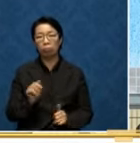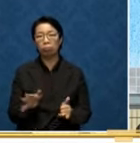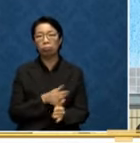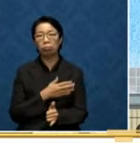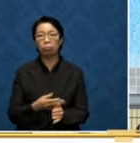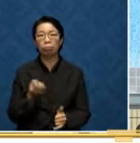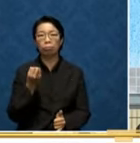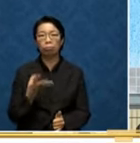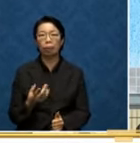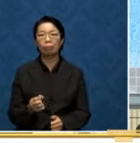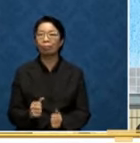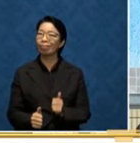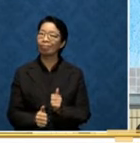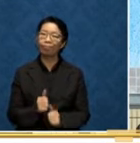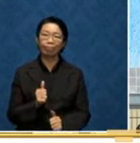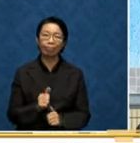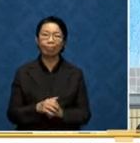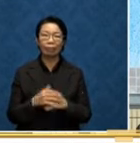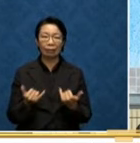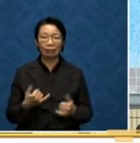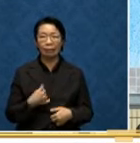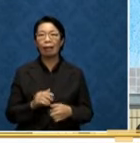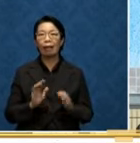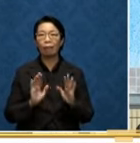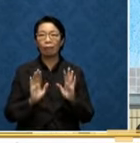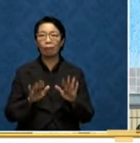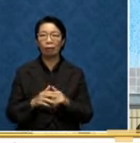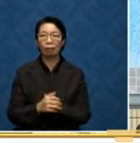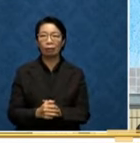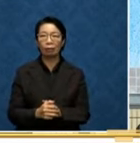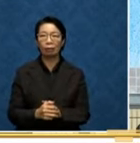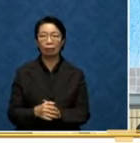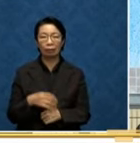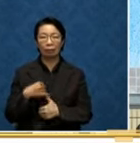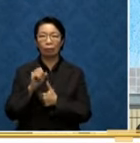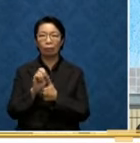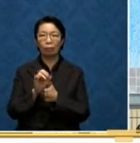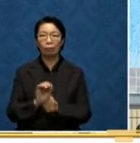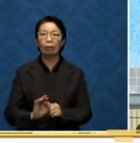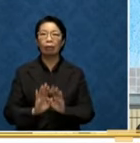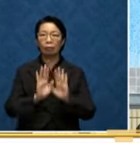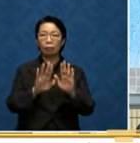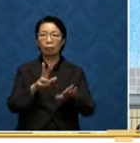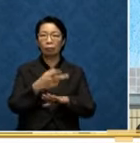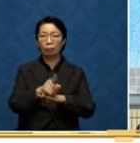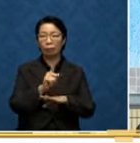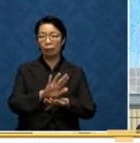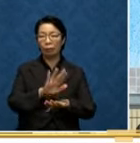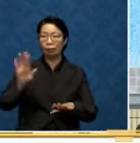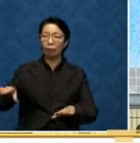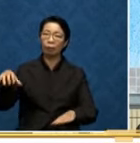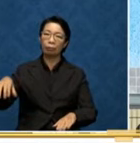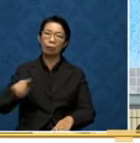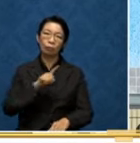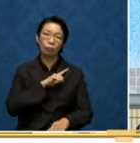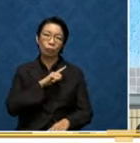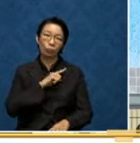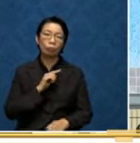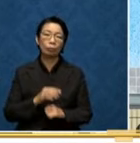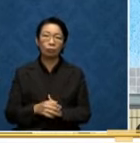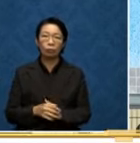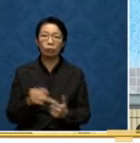นะครับซึ่งผมก็อยากจะฝากข้อเสนอแนะนะครับไปทางท่านประธานไปยังหน่วยงานที่เกี่ยวข้องนะครับว่